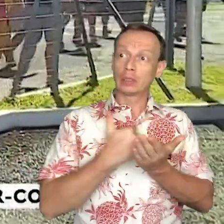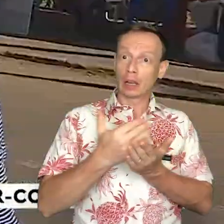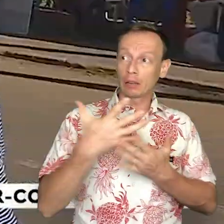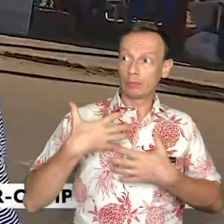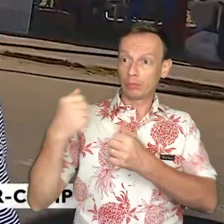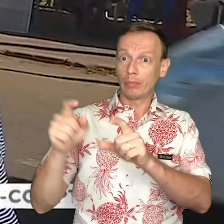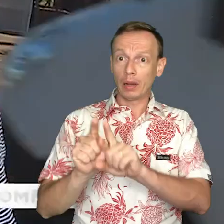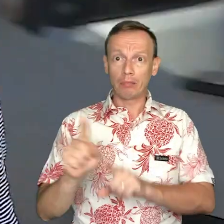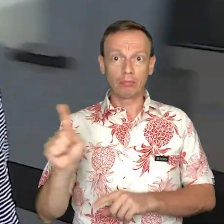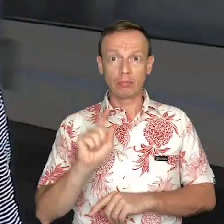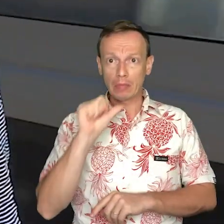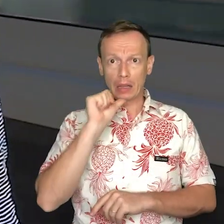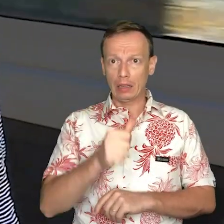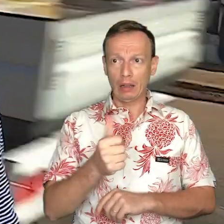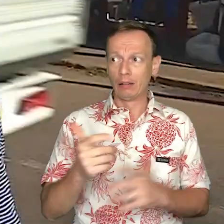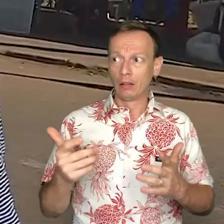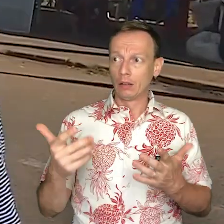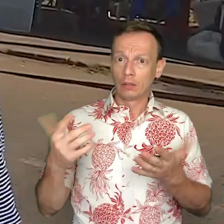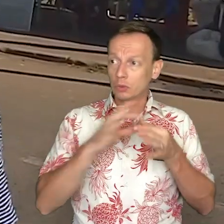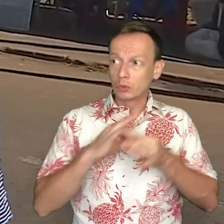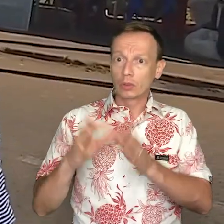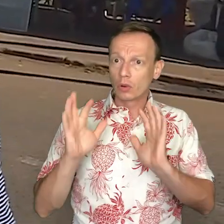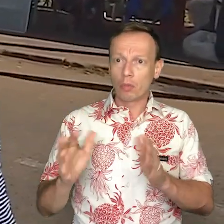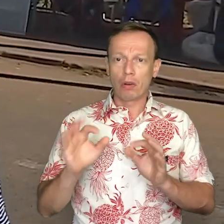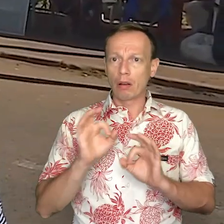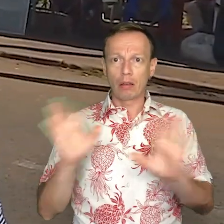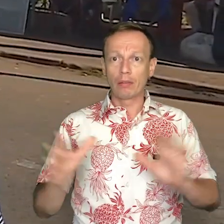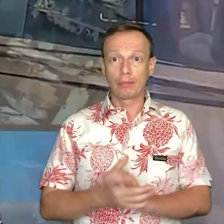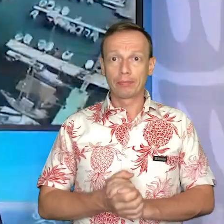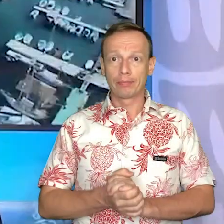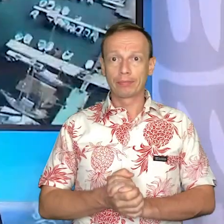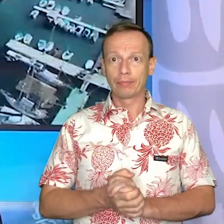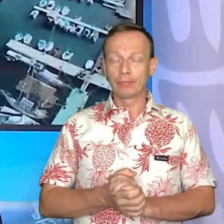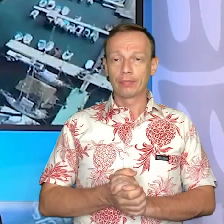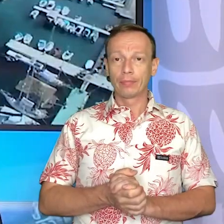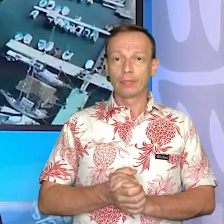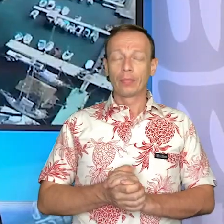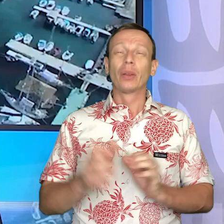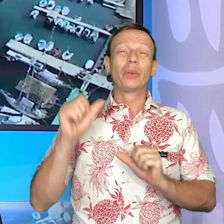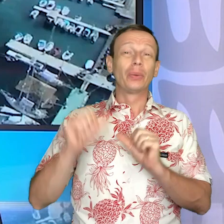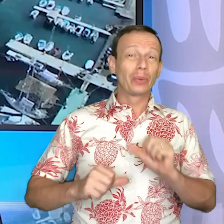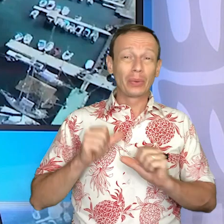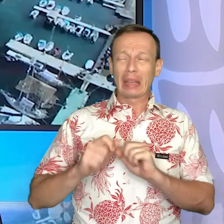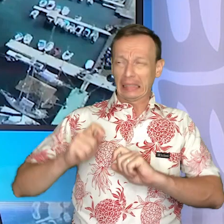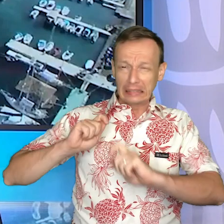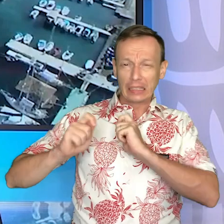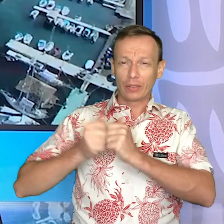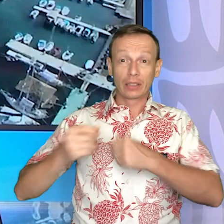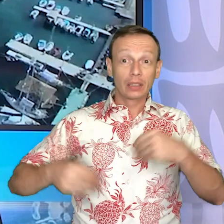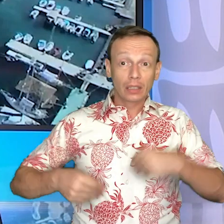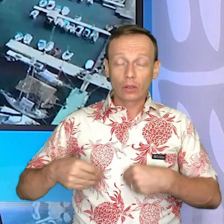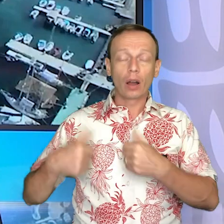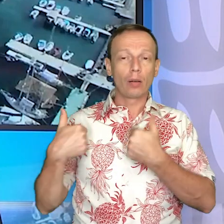de Sabena n'est repris. Il n'y a aucun plan dessus. Et après 1 heure de rencontre, le